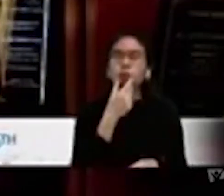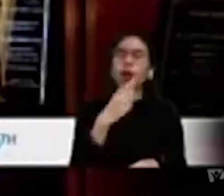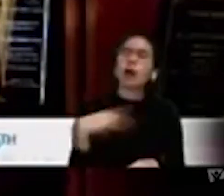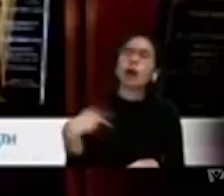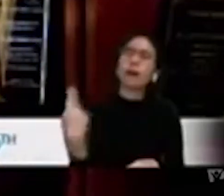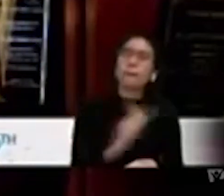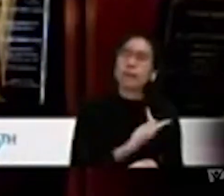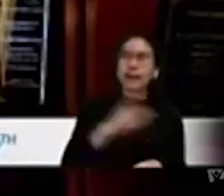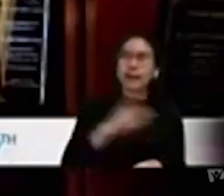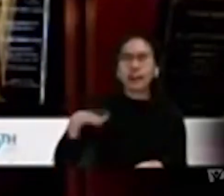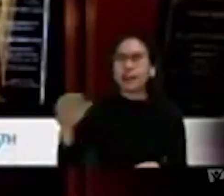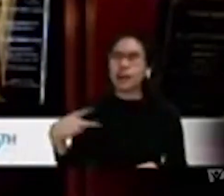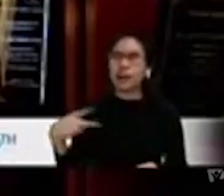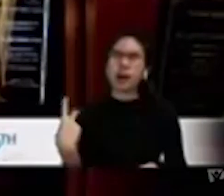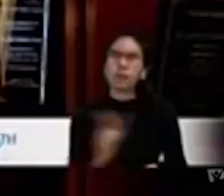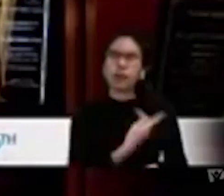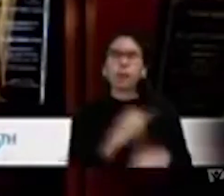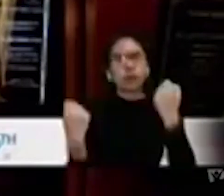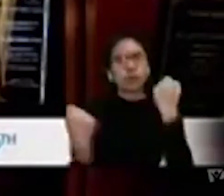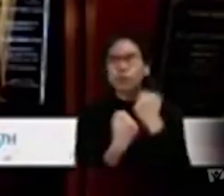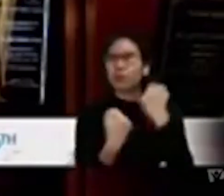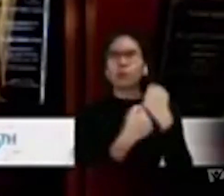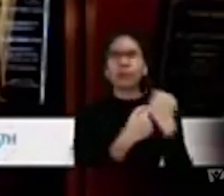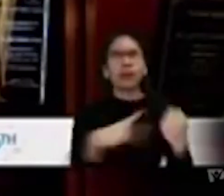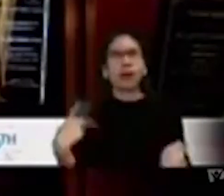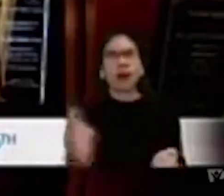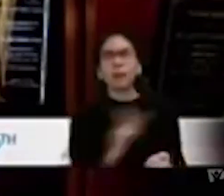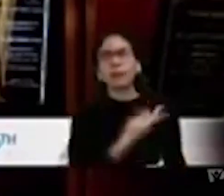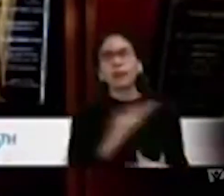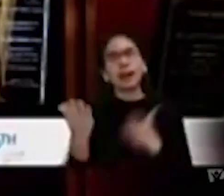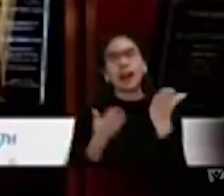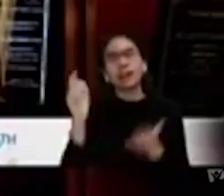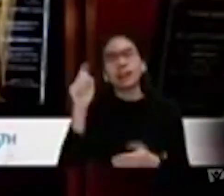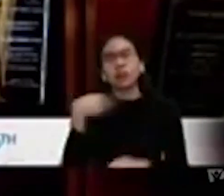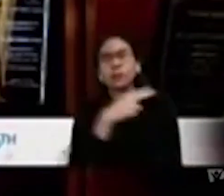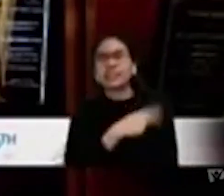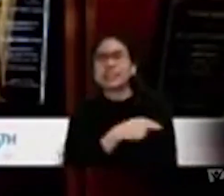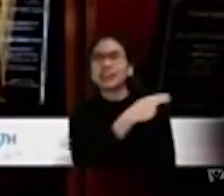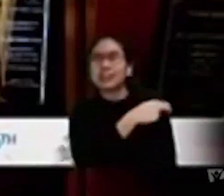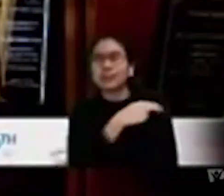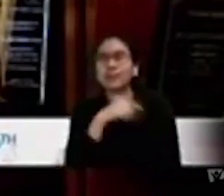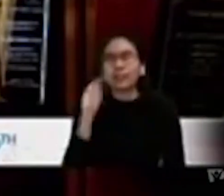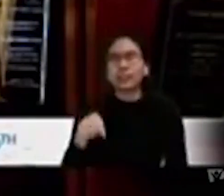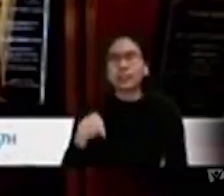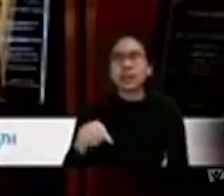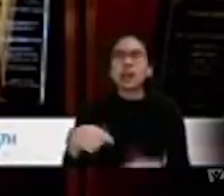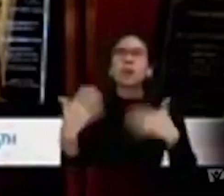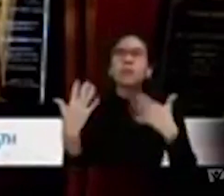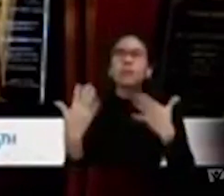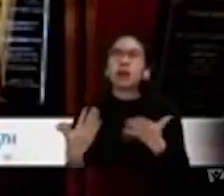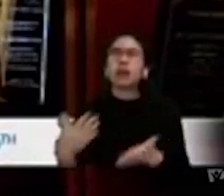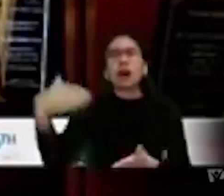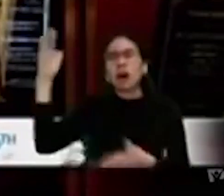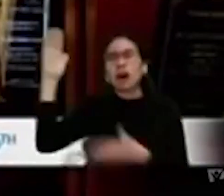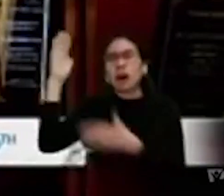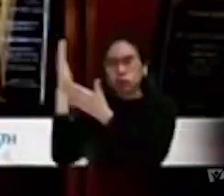tempat ini. Kiranya Engkau selalu memberikan kesehatan dan kekuatan selalu kepada kami dan